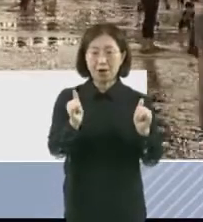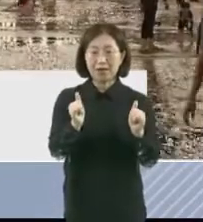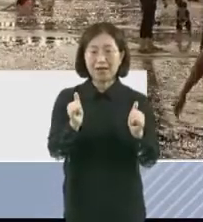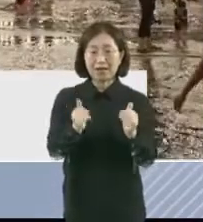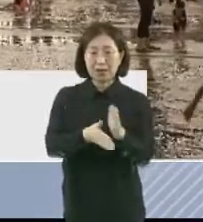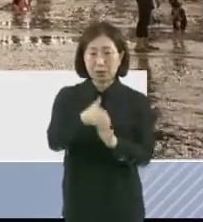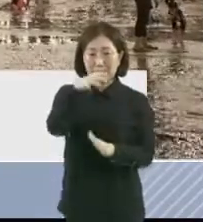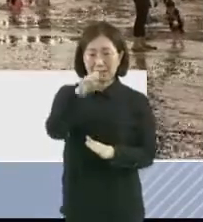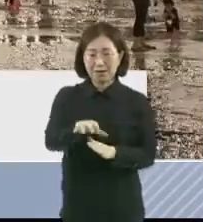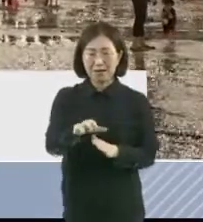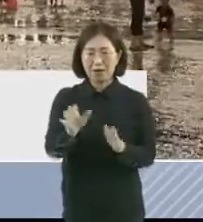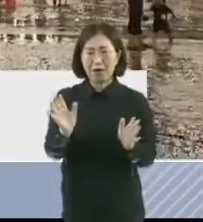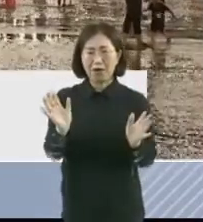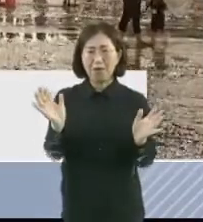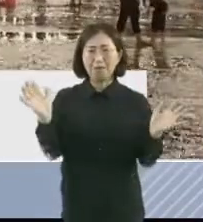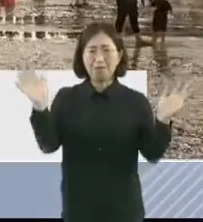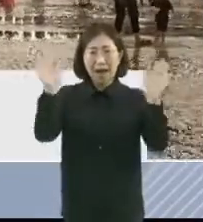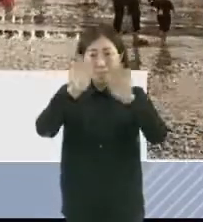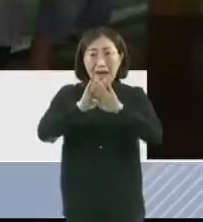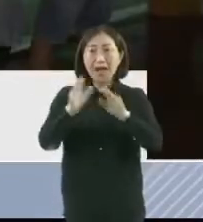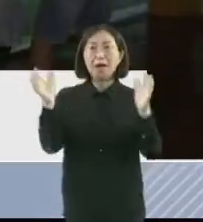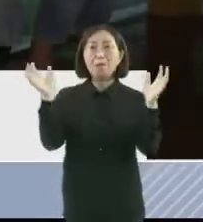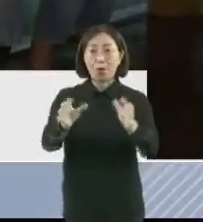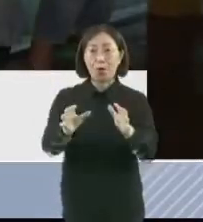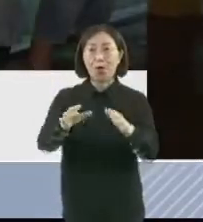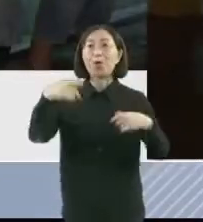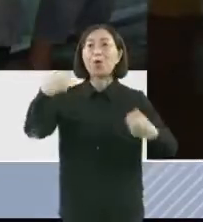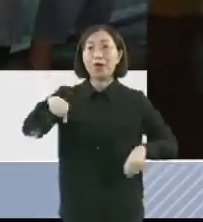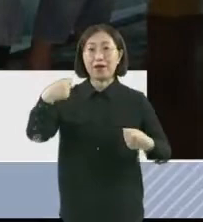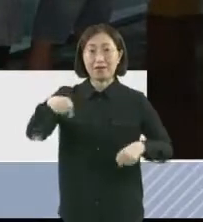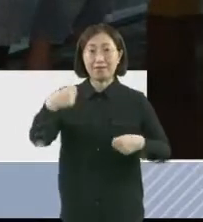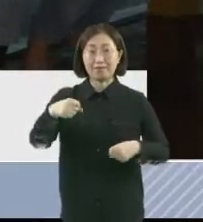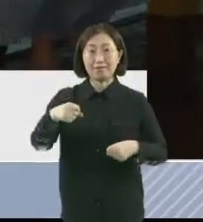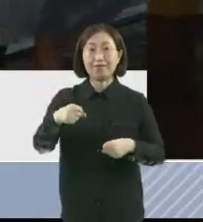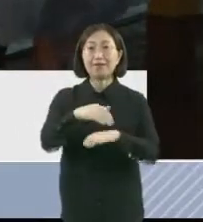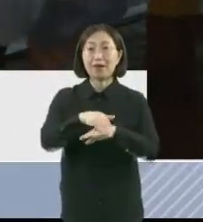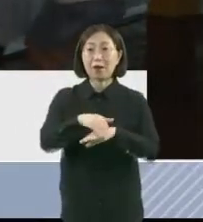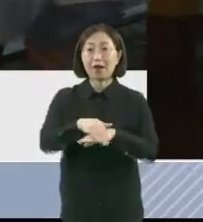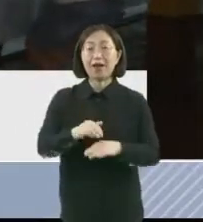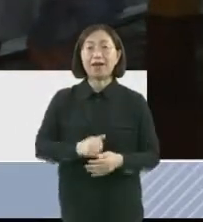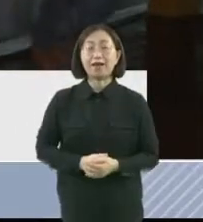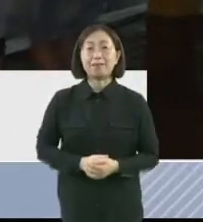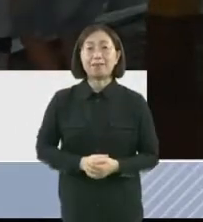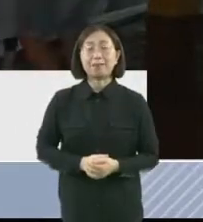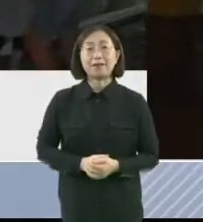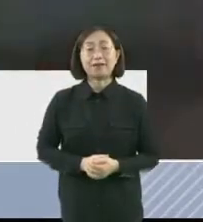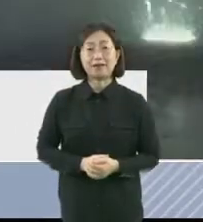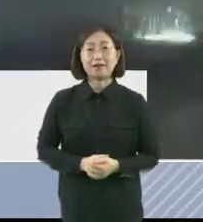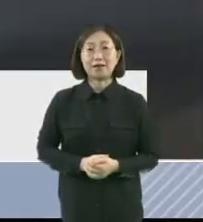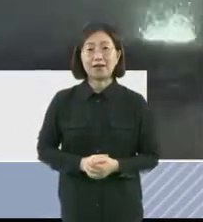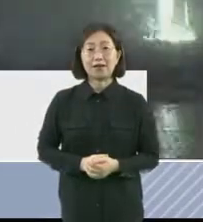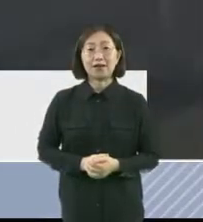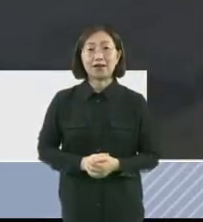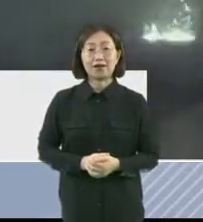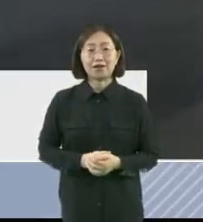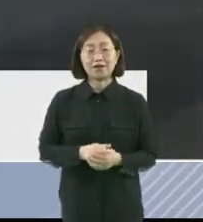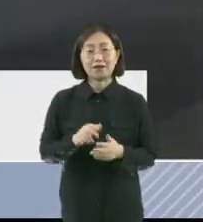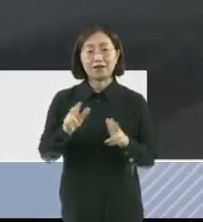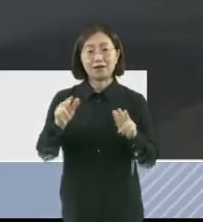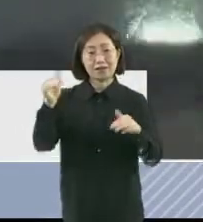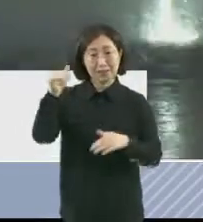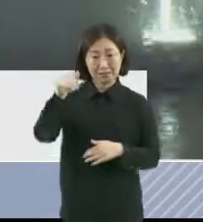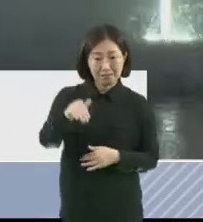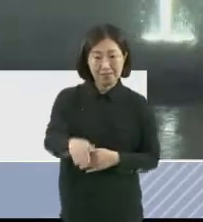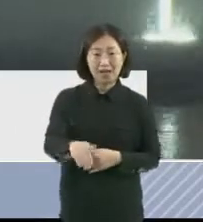밤에 공연을 하고 함께하는 이런 일들 좀 해야 될 것 같고, 또 이런 걸 통해서 그동안 좀